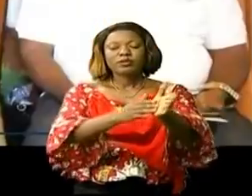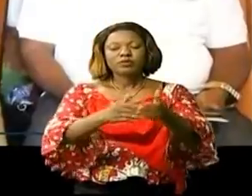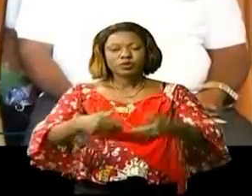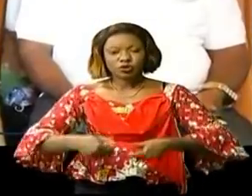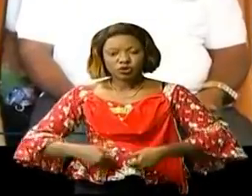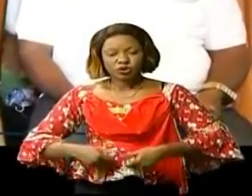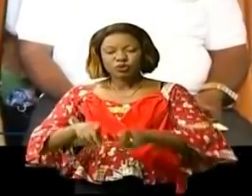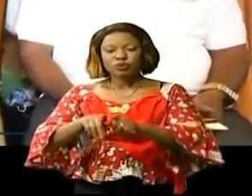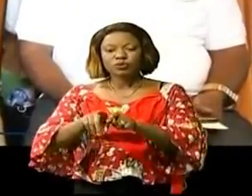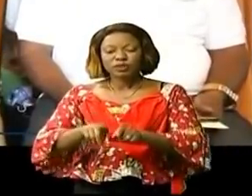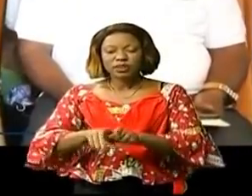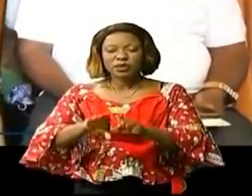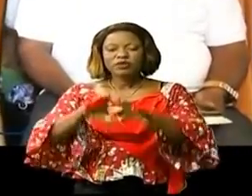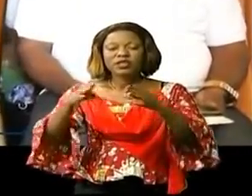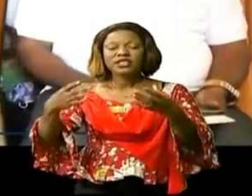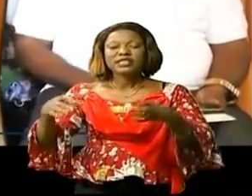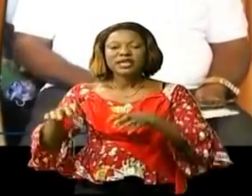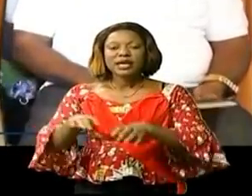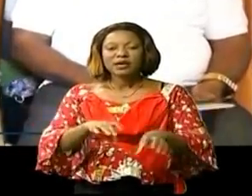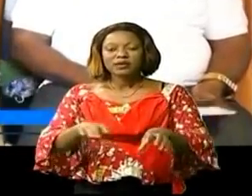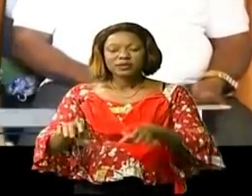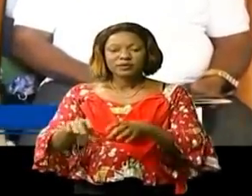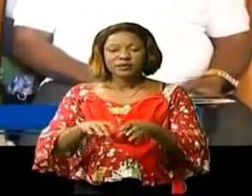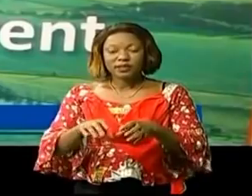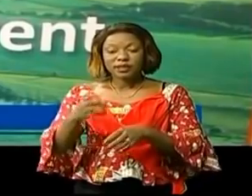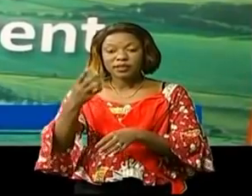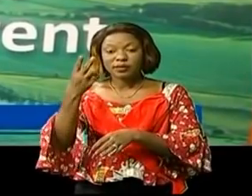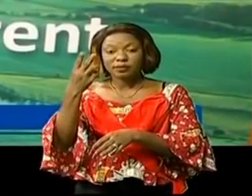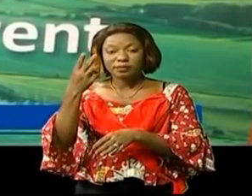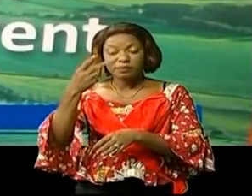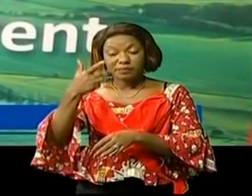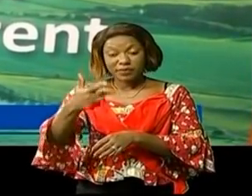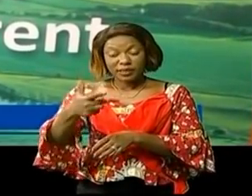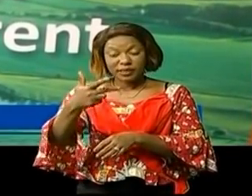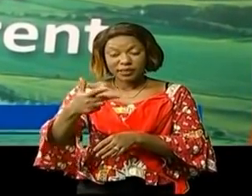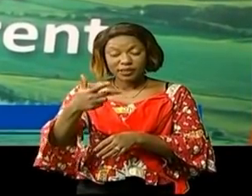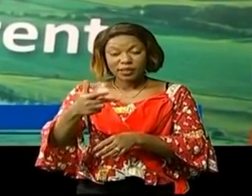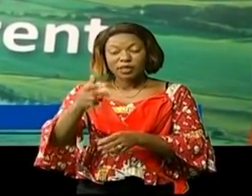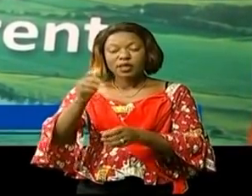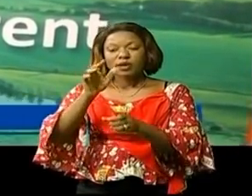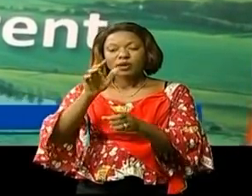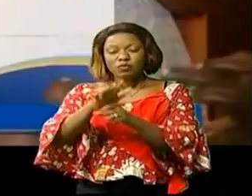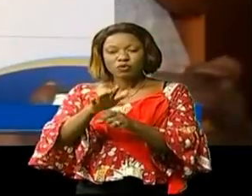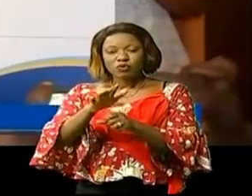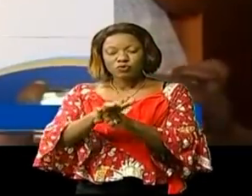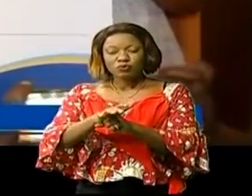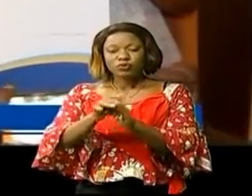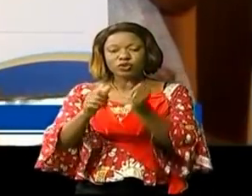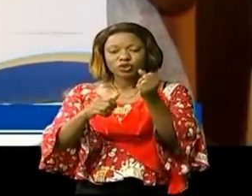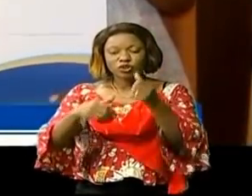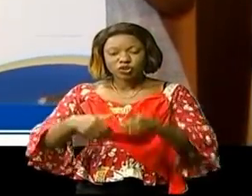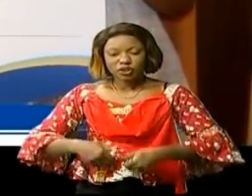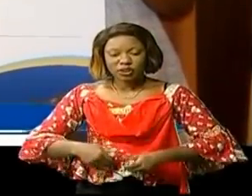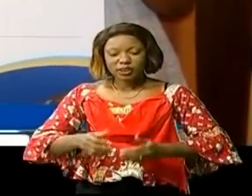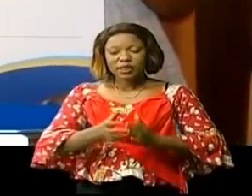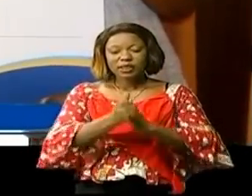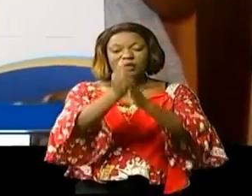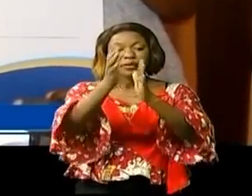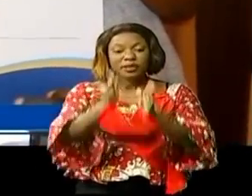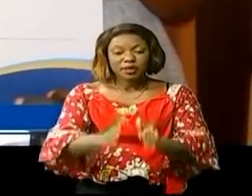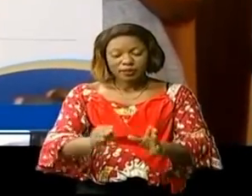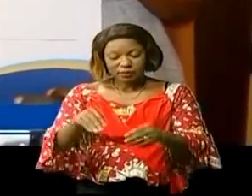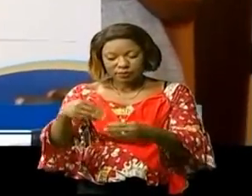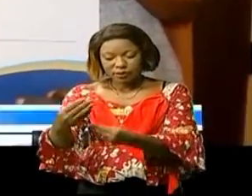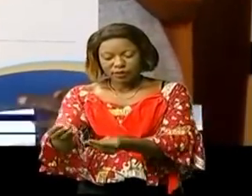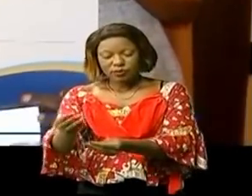Au lancement des activités ce mercredi, quelques jeunes entrepreneurs ont bénéficié de l'appui de la Fondation Domi pour matérialiser